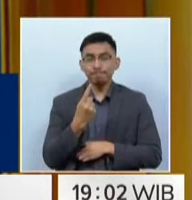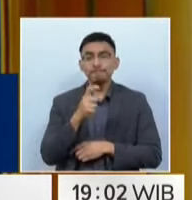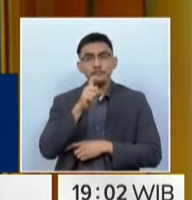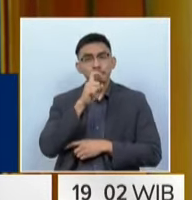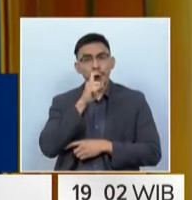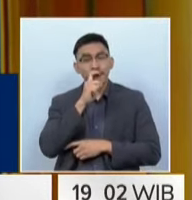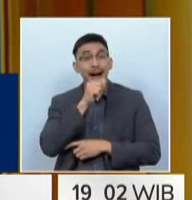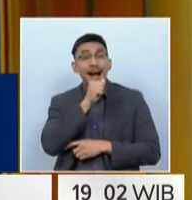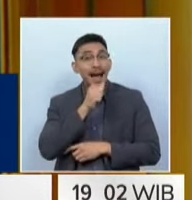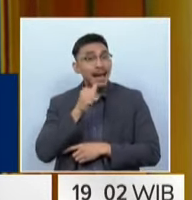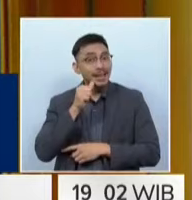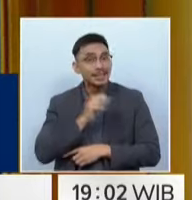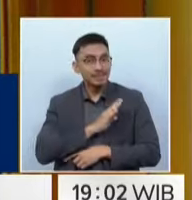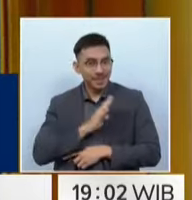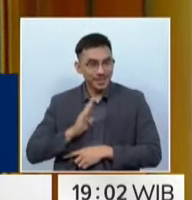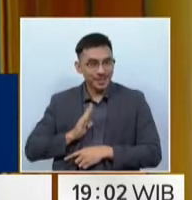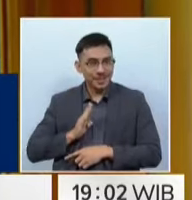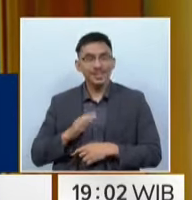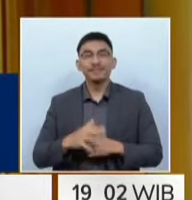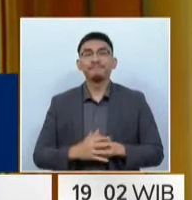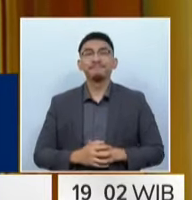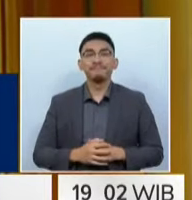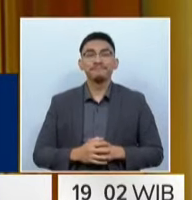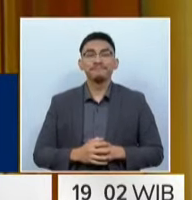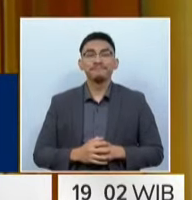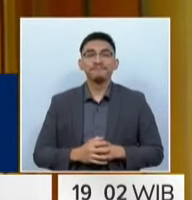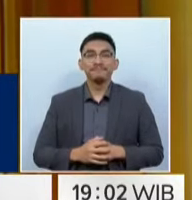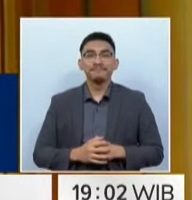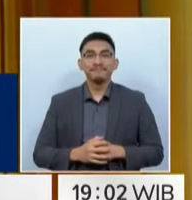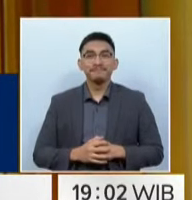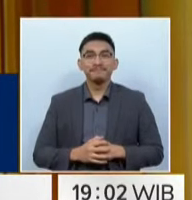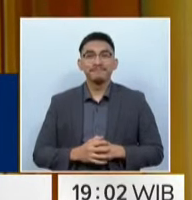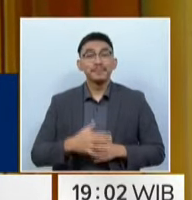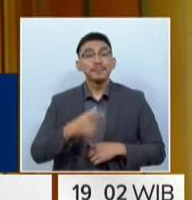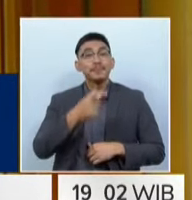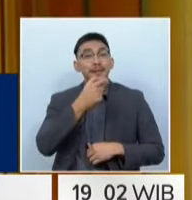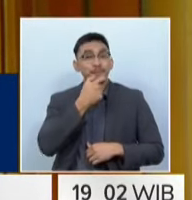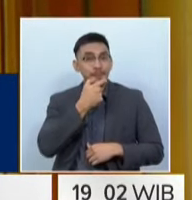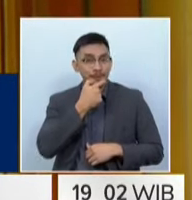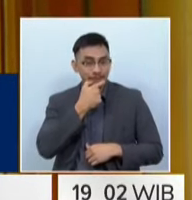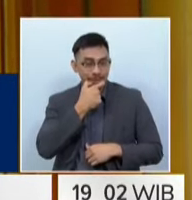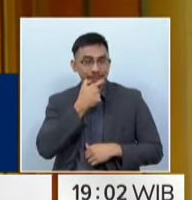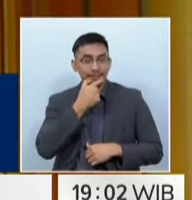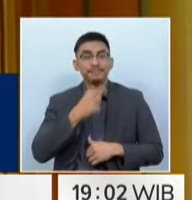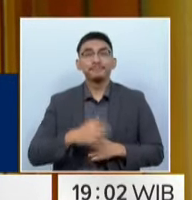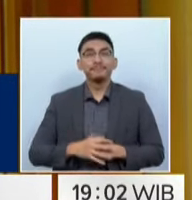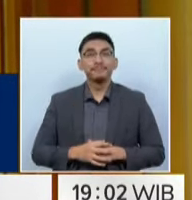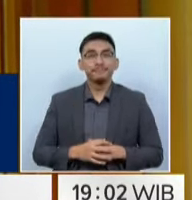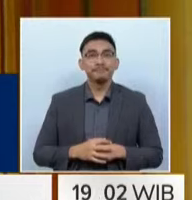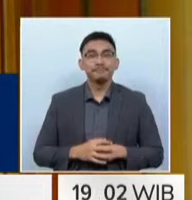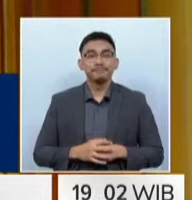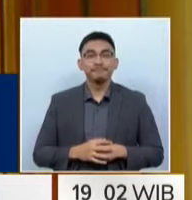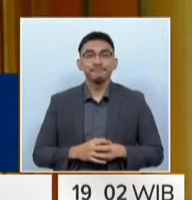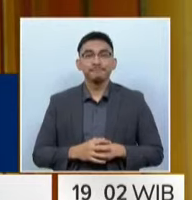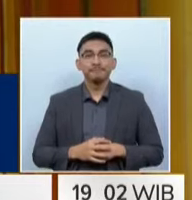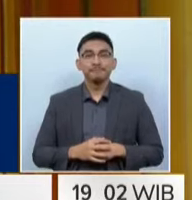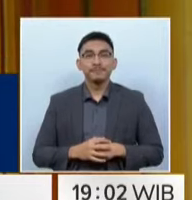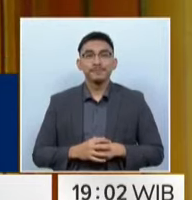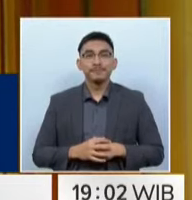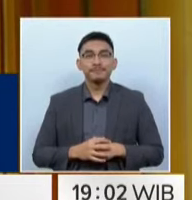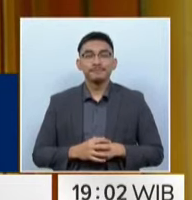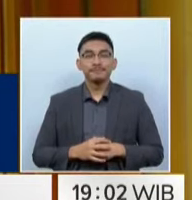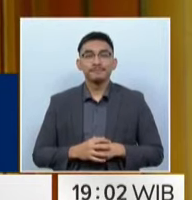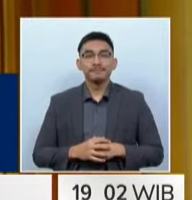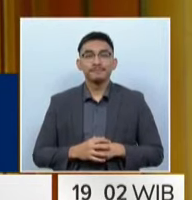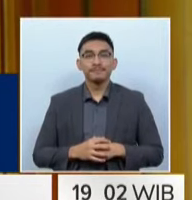an rided PHD dan Bapak dronor H abduluhim